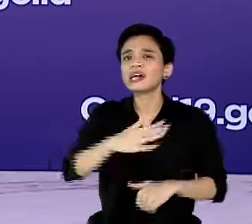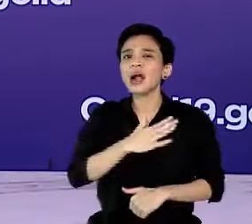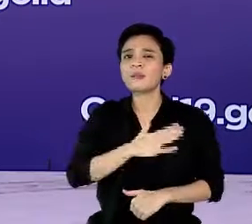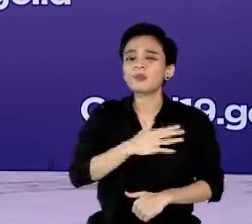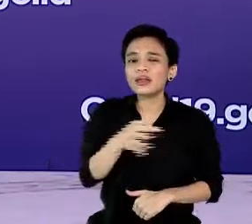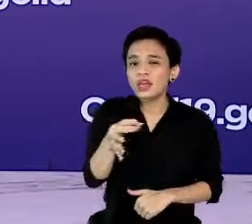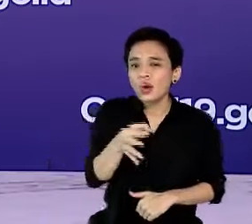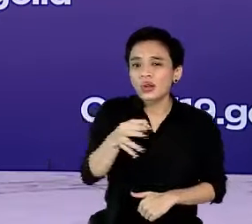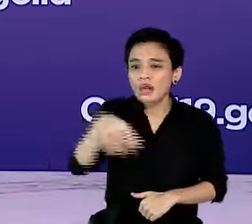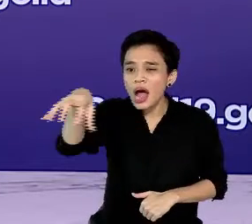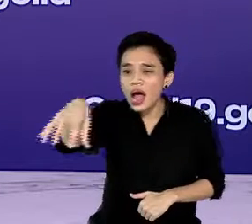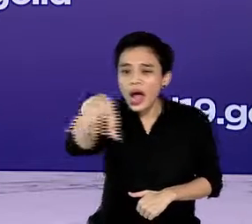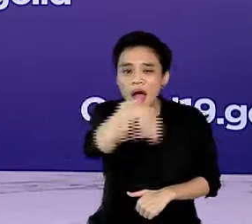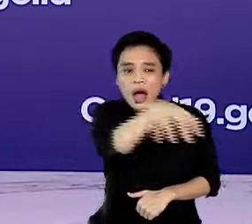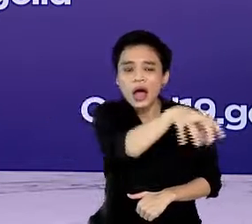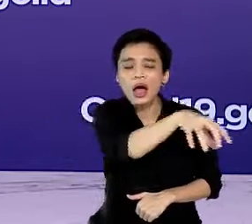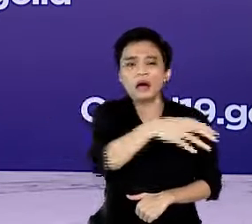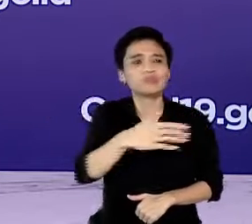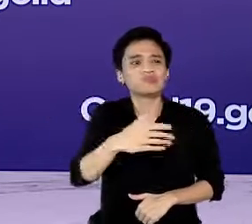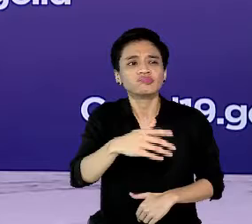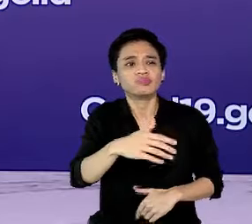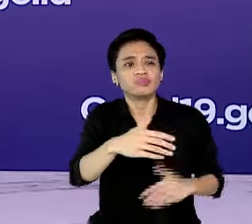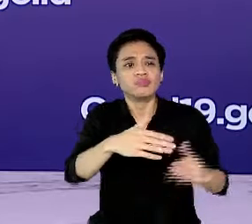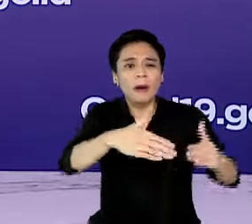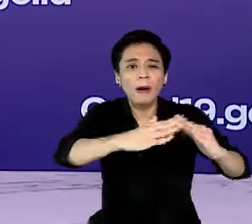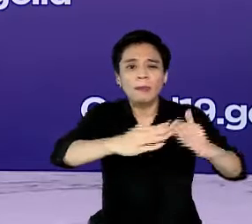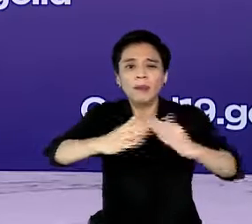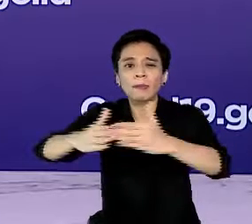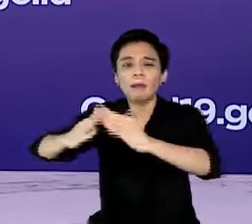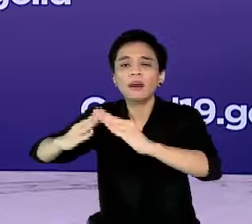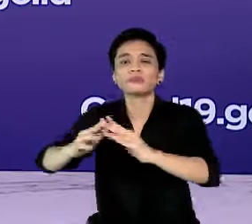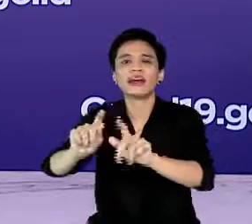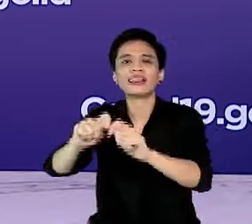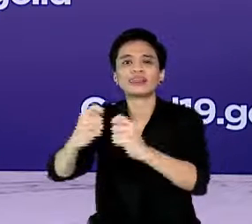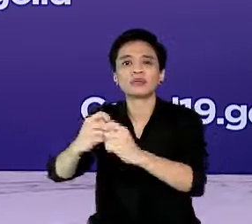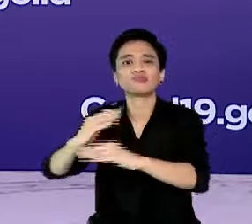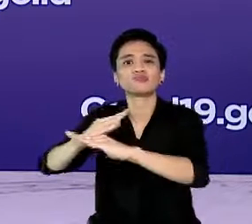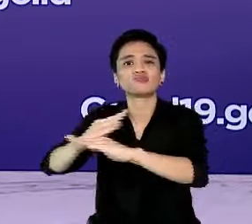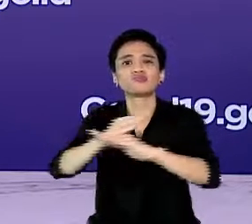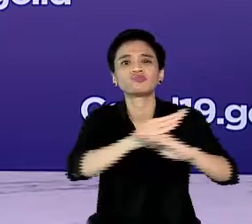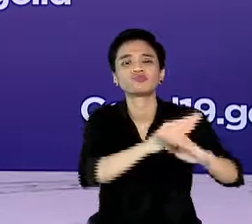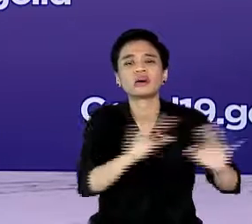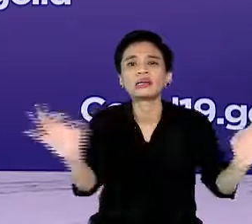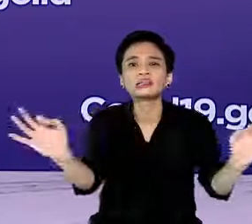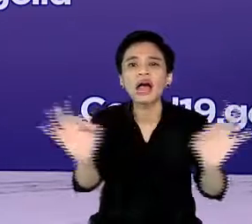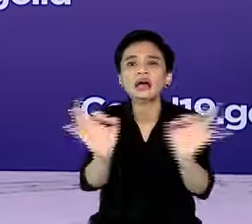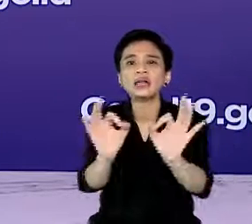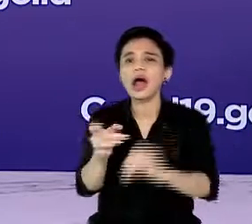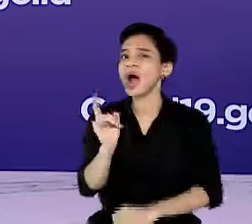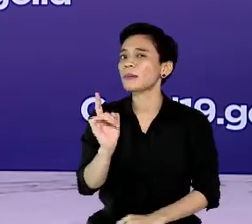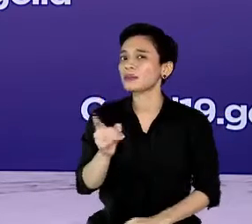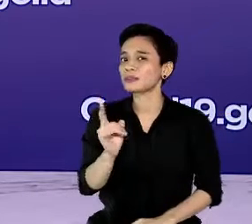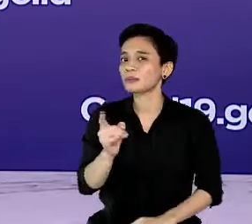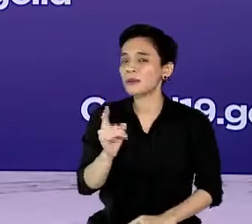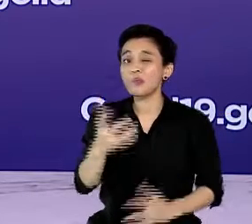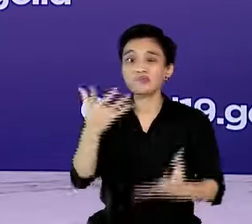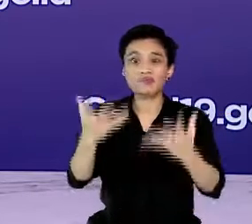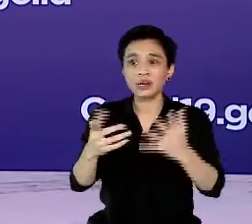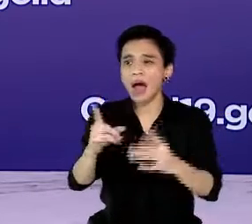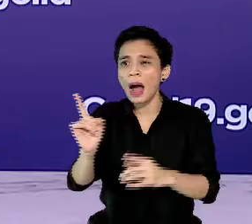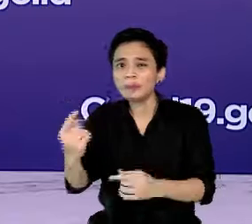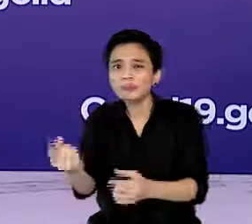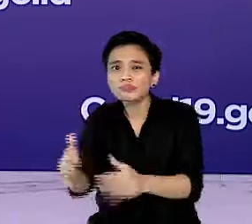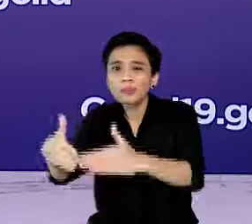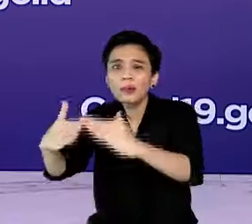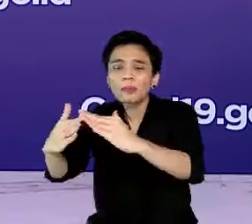atau kota yang belum banyak memiliki poskoffie 19 sebenarnya Apa fungsi posko Adakah insentif bagi pengelola posko